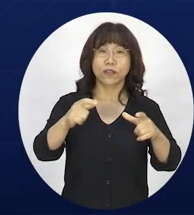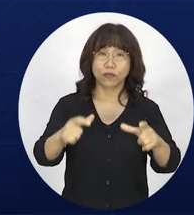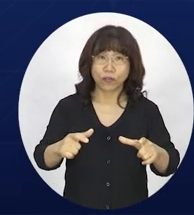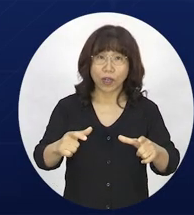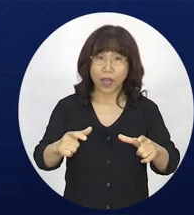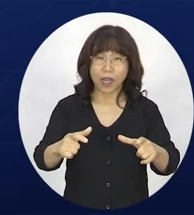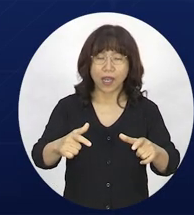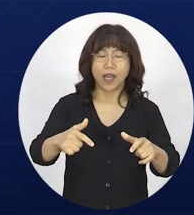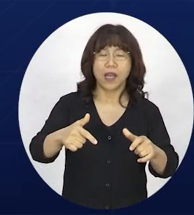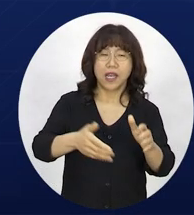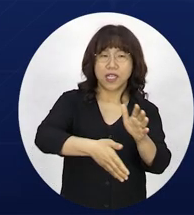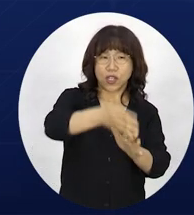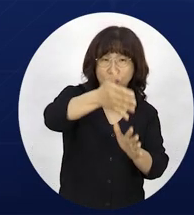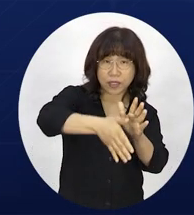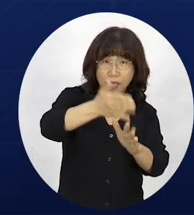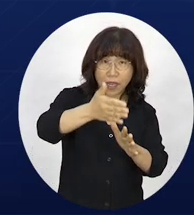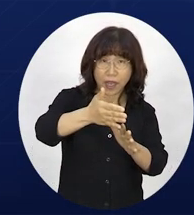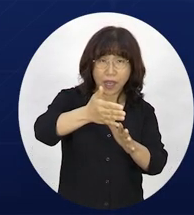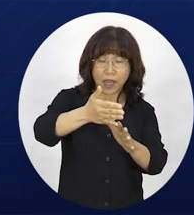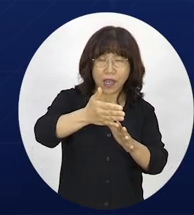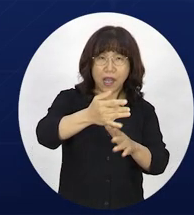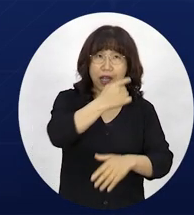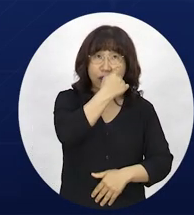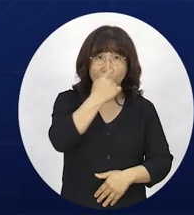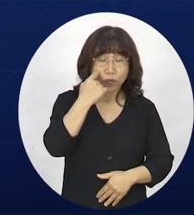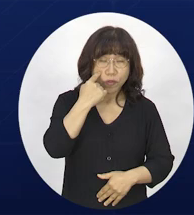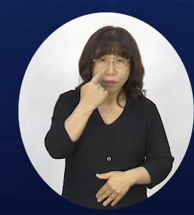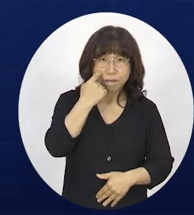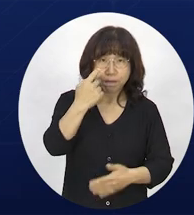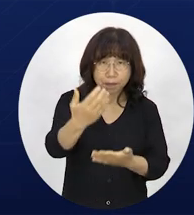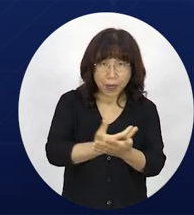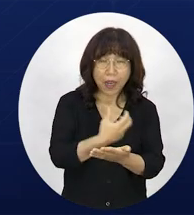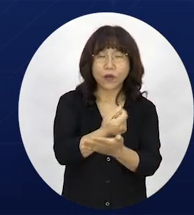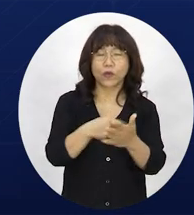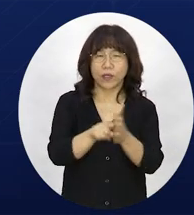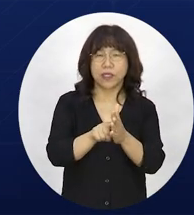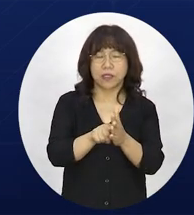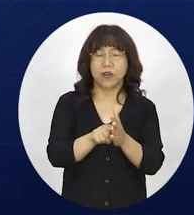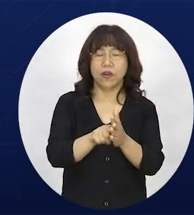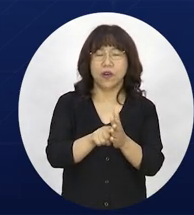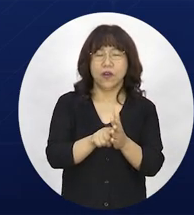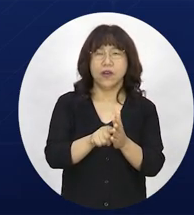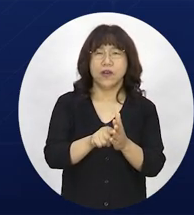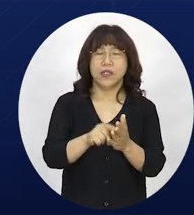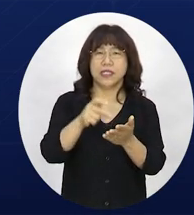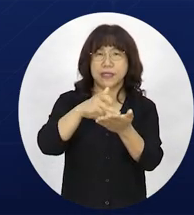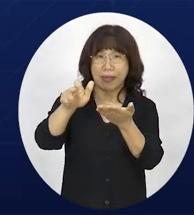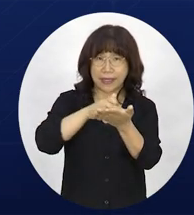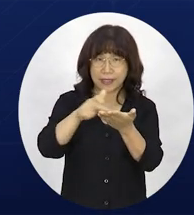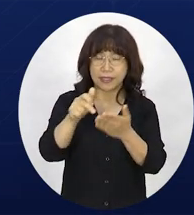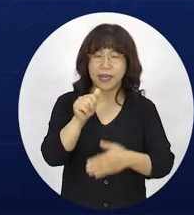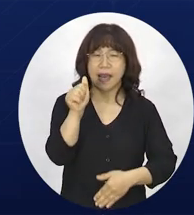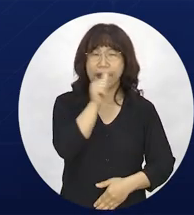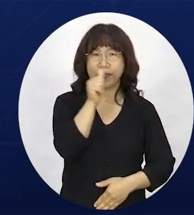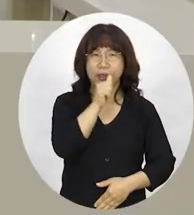강서구가 청사 현황을 한눈에 살펴볼 수 있는 비대면 스마트 청사 안내 시스템을 운영합니다.